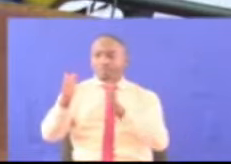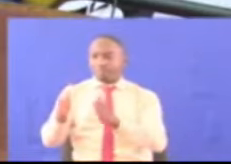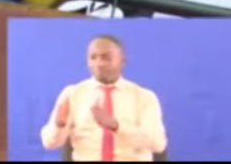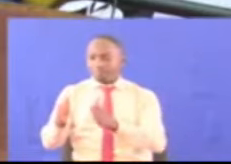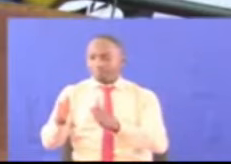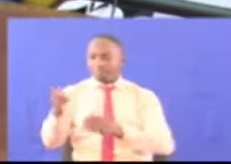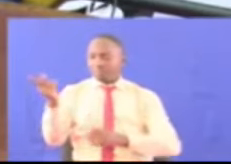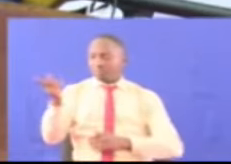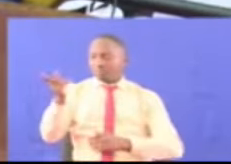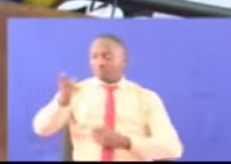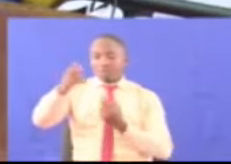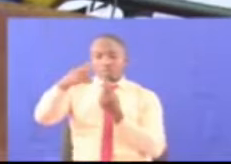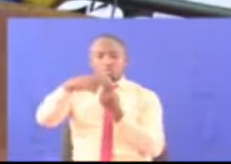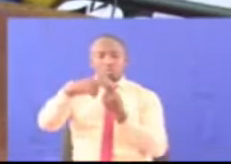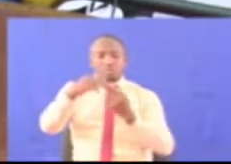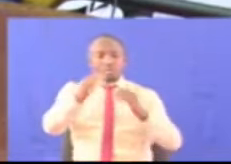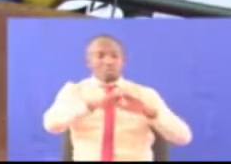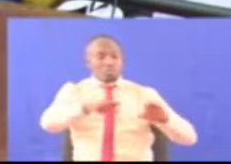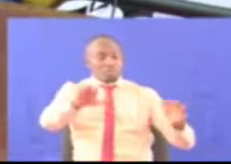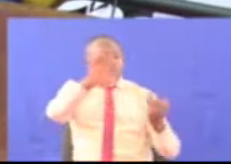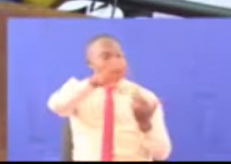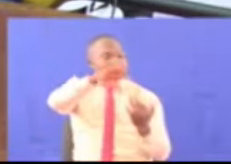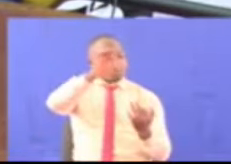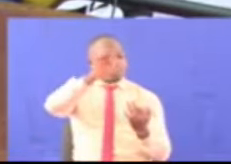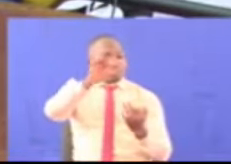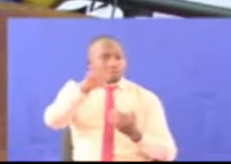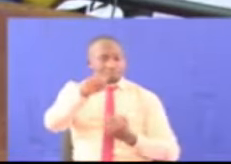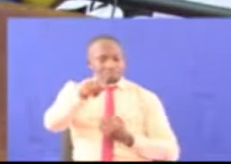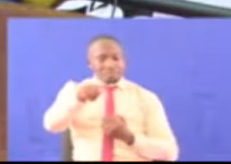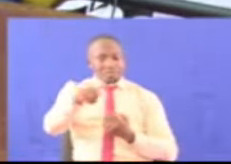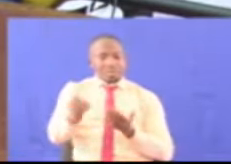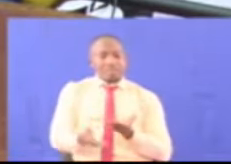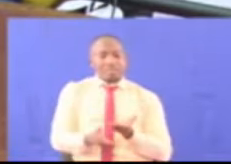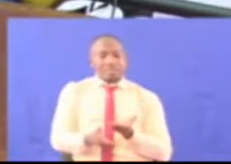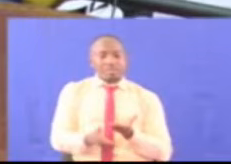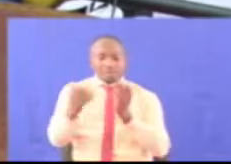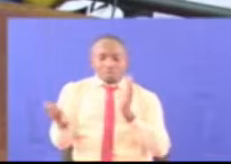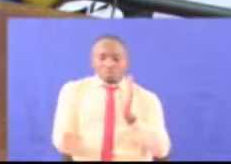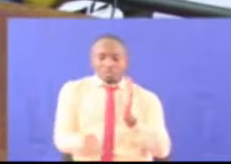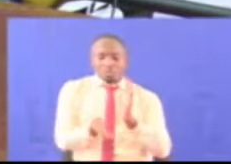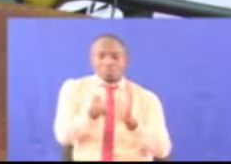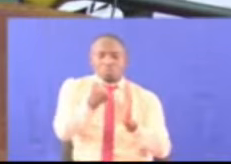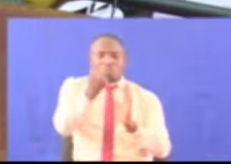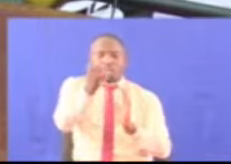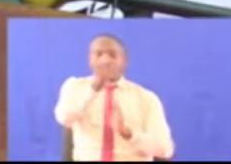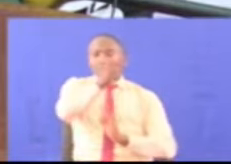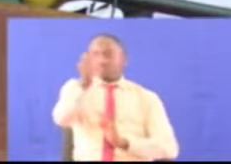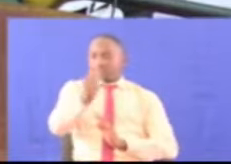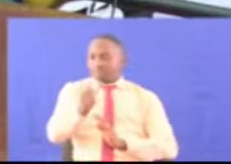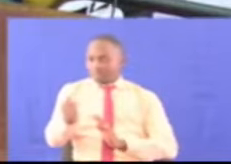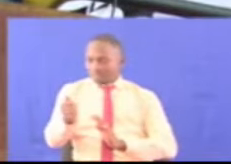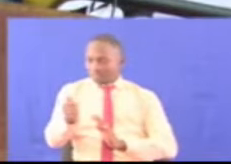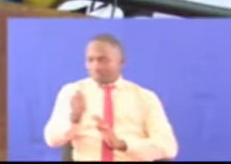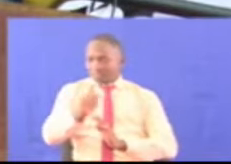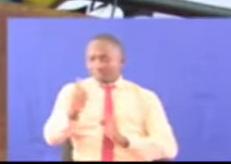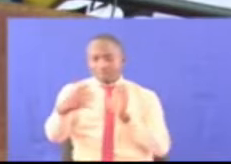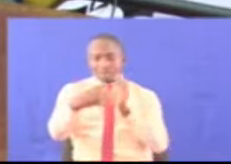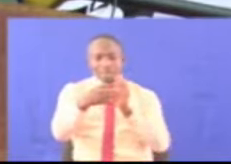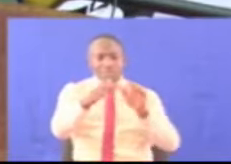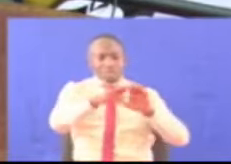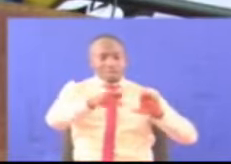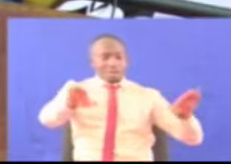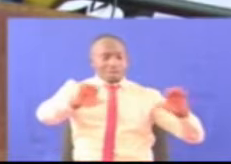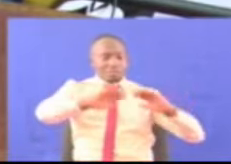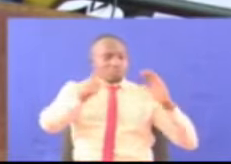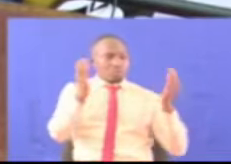Tulia kwa mara nyingine tena kinaipaisha Tanzania kileleni kwa ramani ya dunia katika masuala